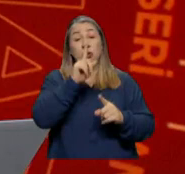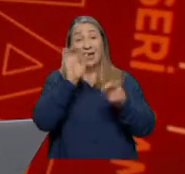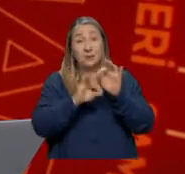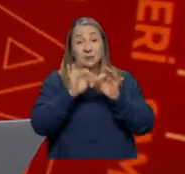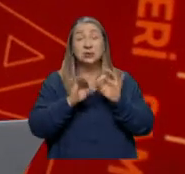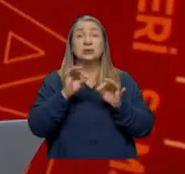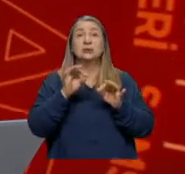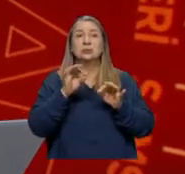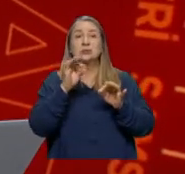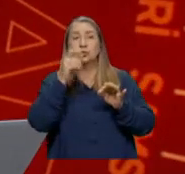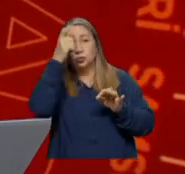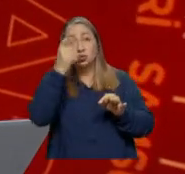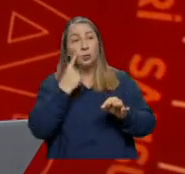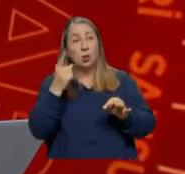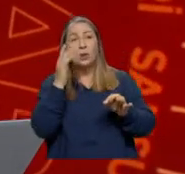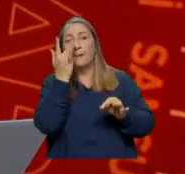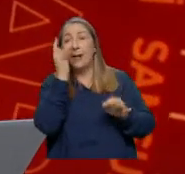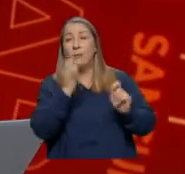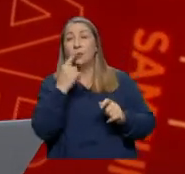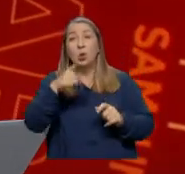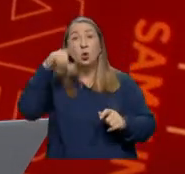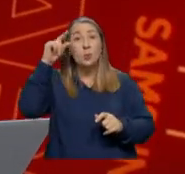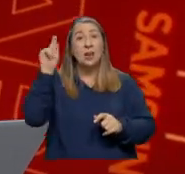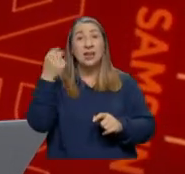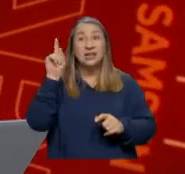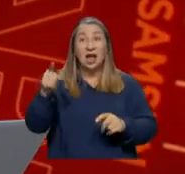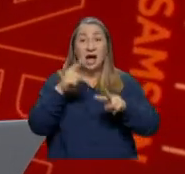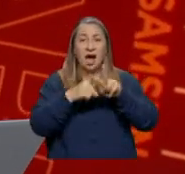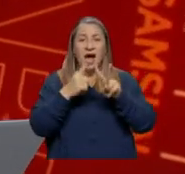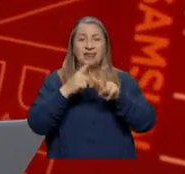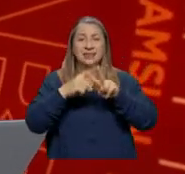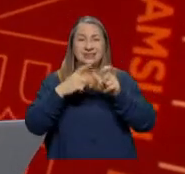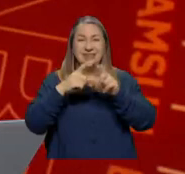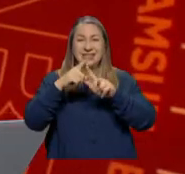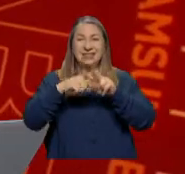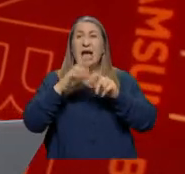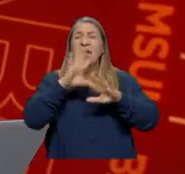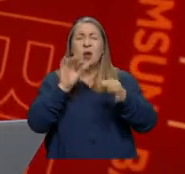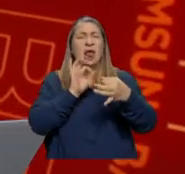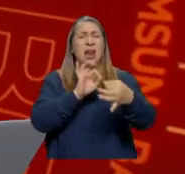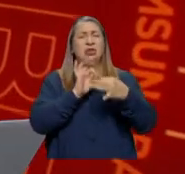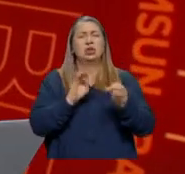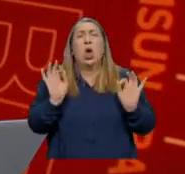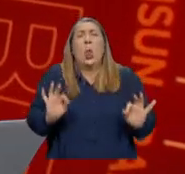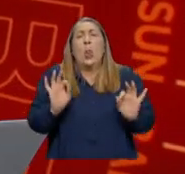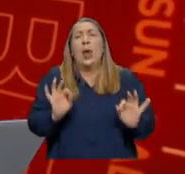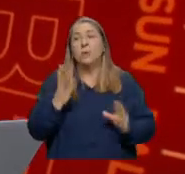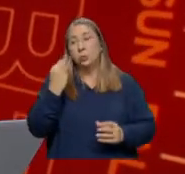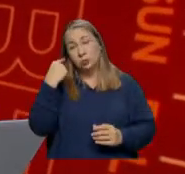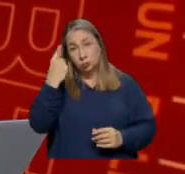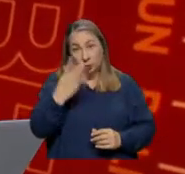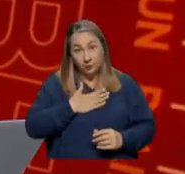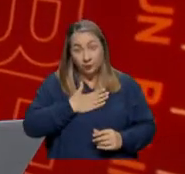Cumhuriyeti'nde tuzak kuruldu diyenlerde var O nedenle Rum lider anastasiadis ile her türlü iletişime önem taşıyor diye